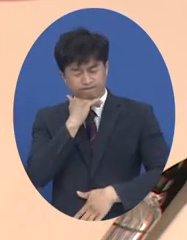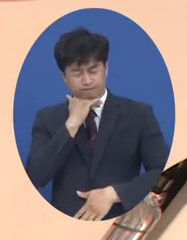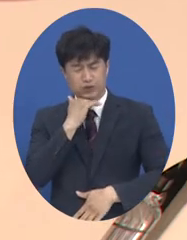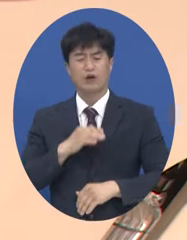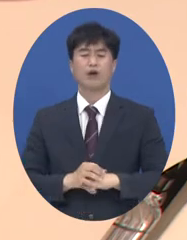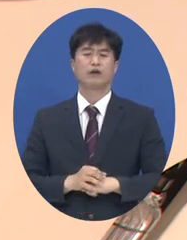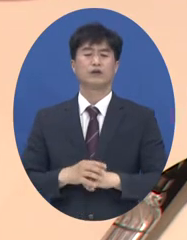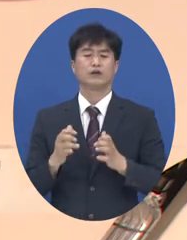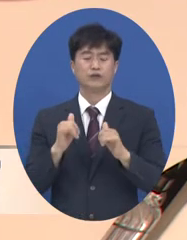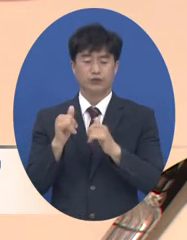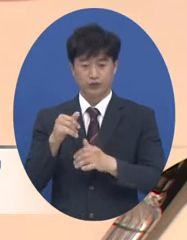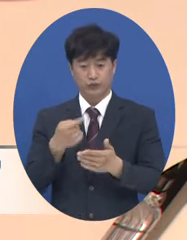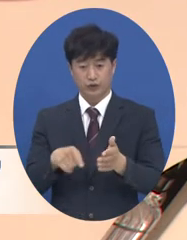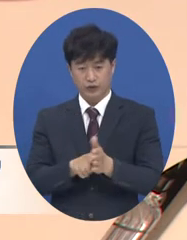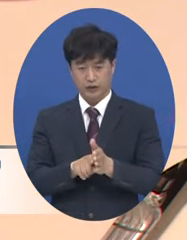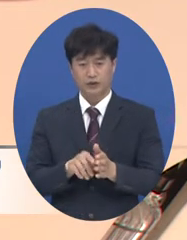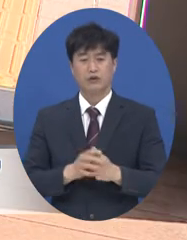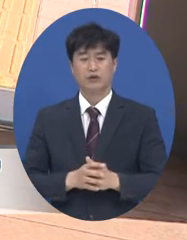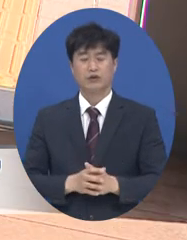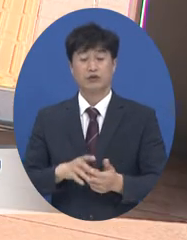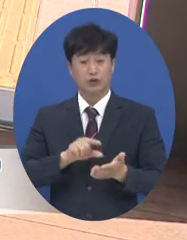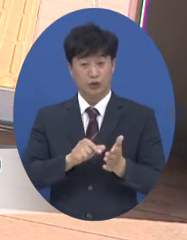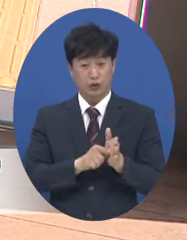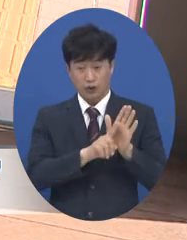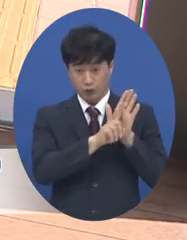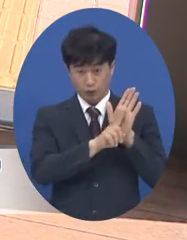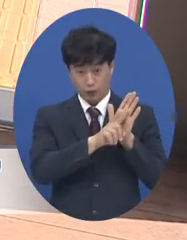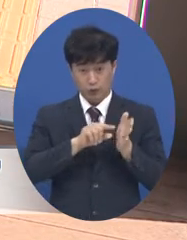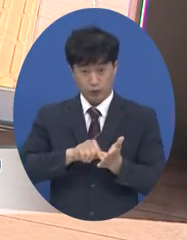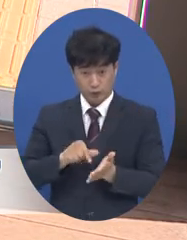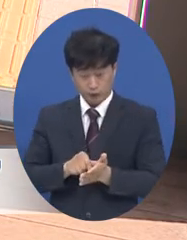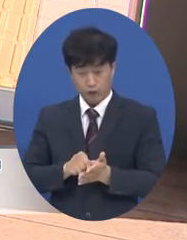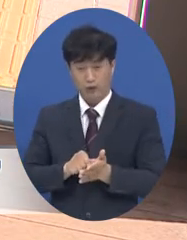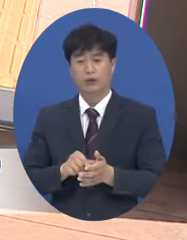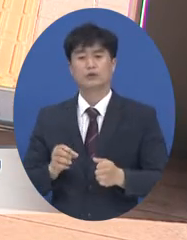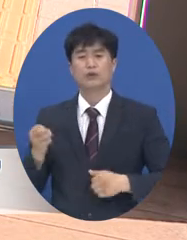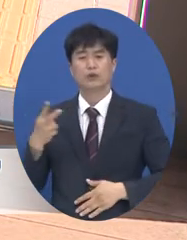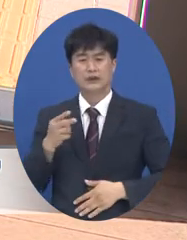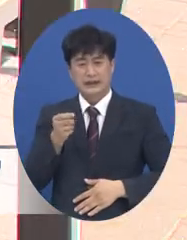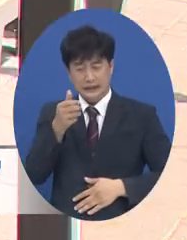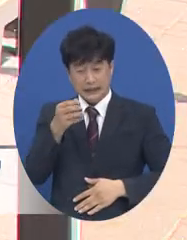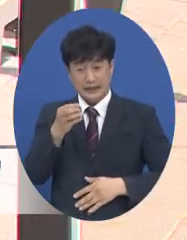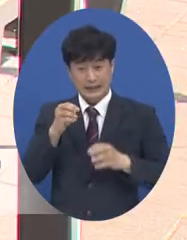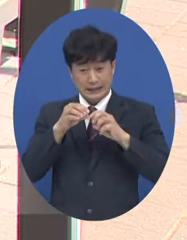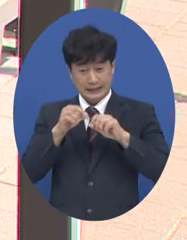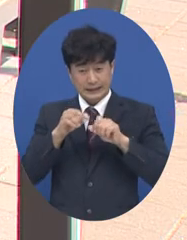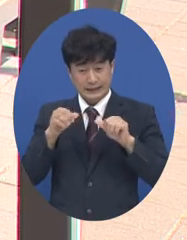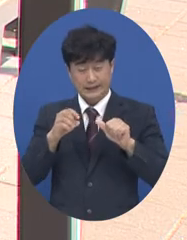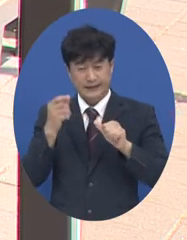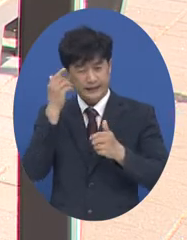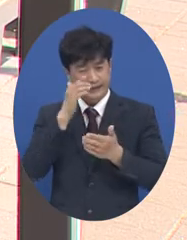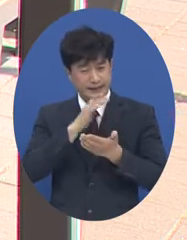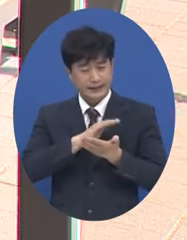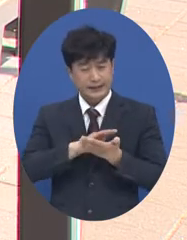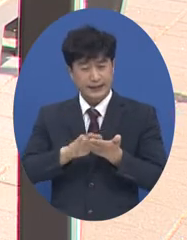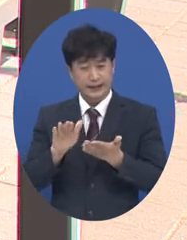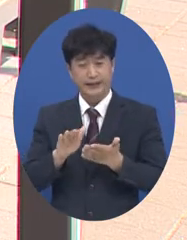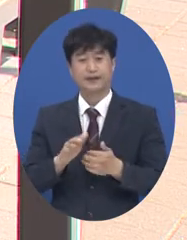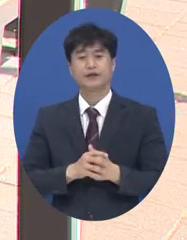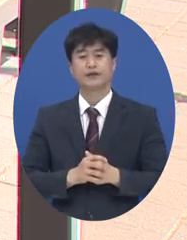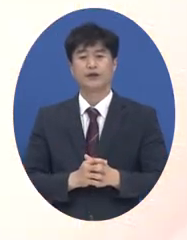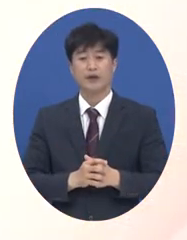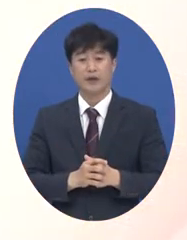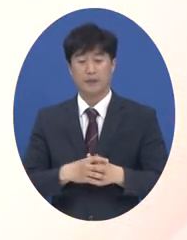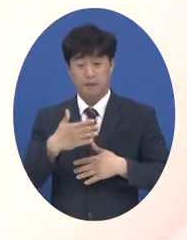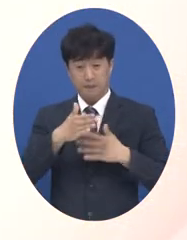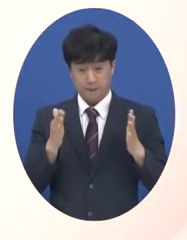위한 겁니다. 적정 온도를 유지할 수 있는 냉난방장치와 미세먼지를 제거해주는 공기청정기가 설치된 밀폐형으로